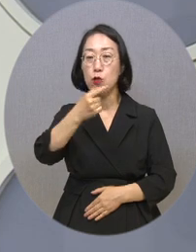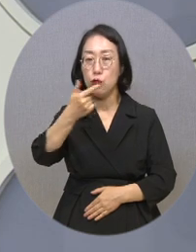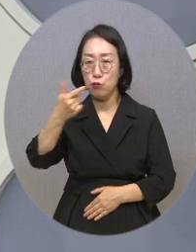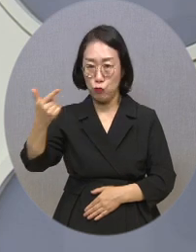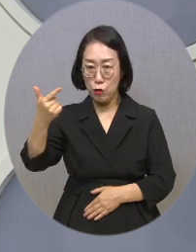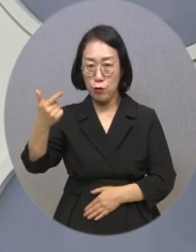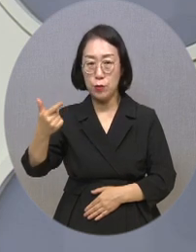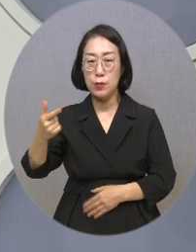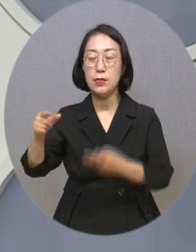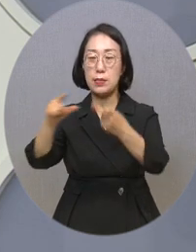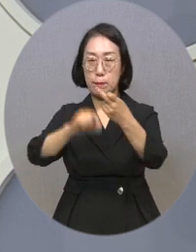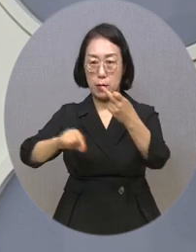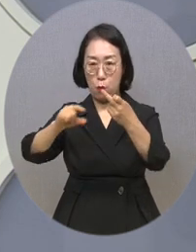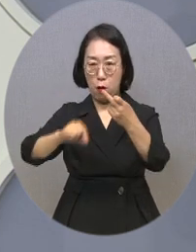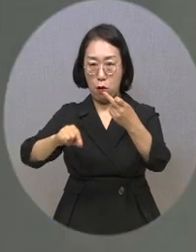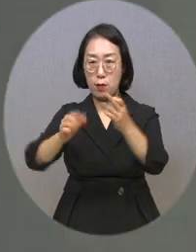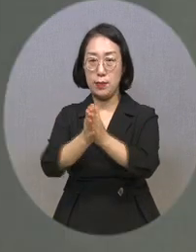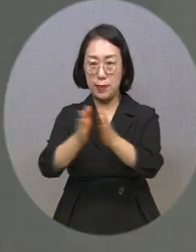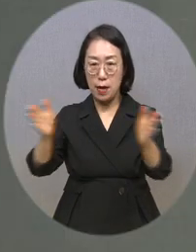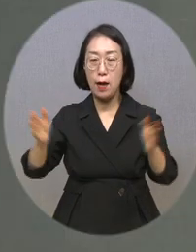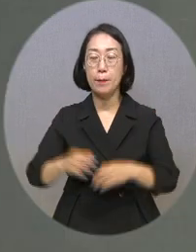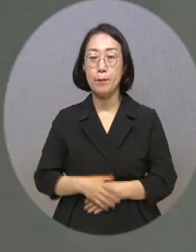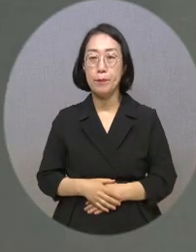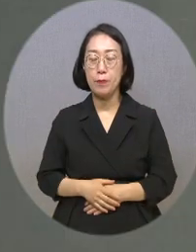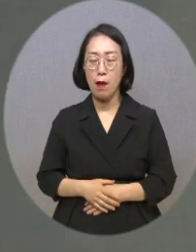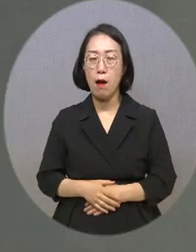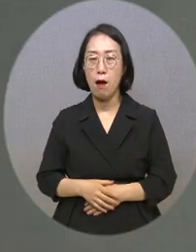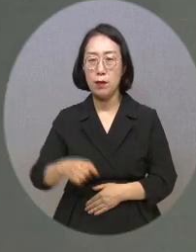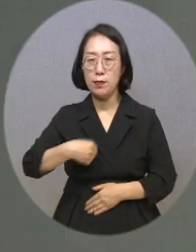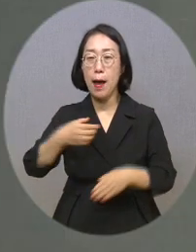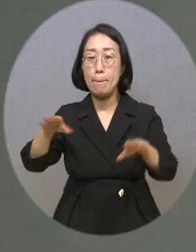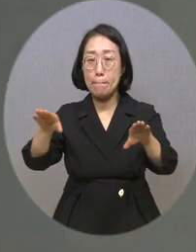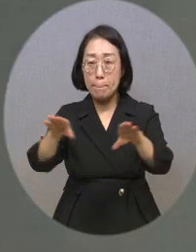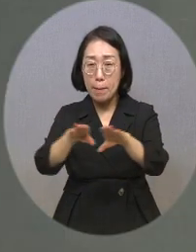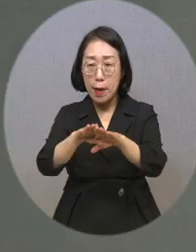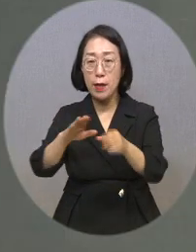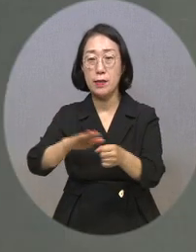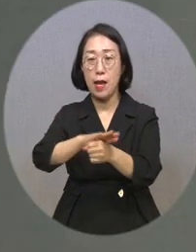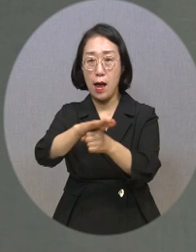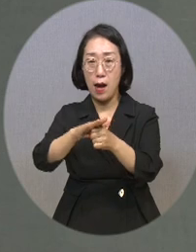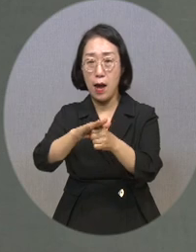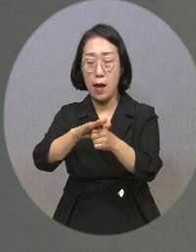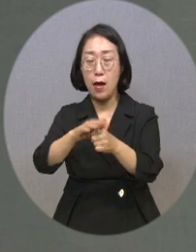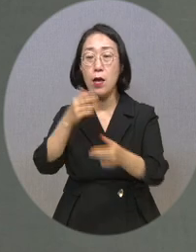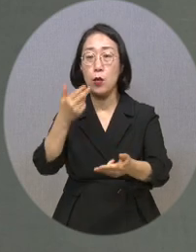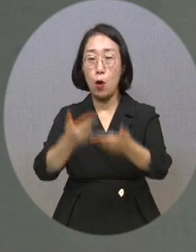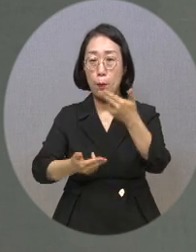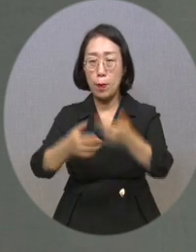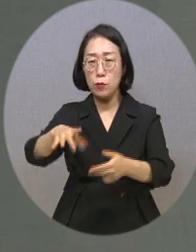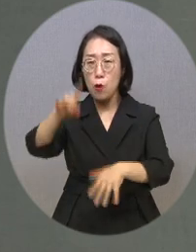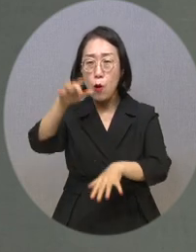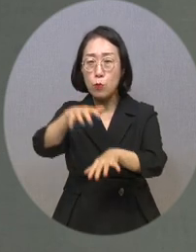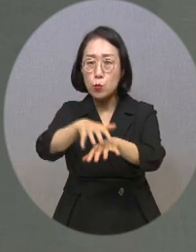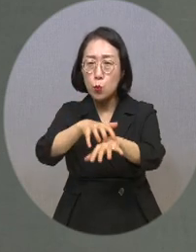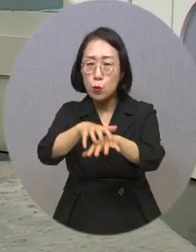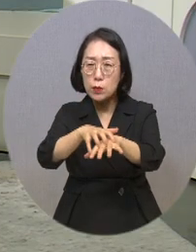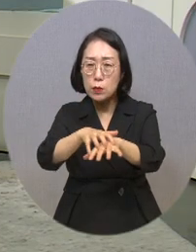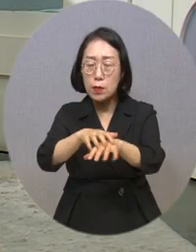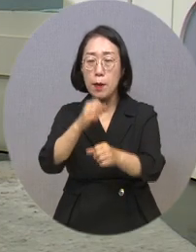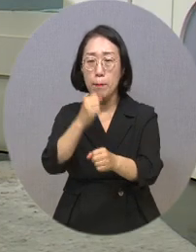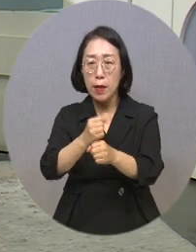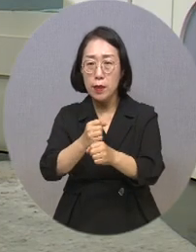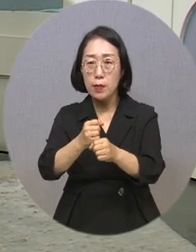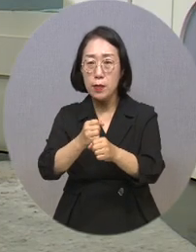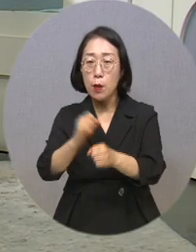이르렀습니다. 이 자폐인 사랑협회를 조직하게 된 무슨 동기가